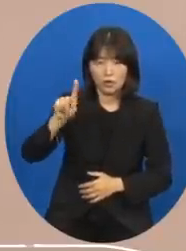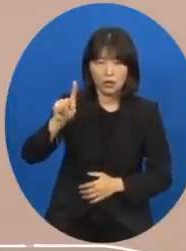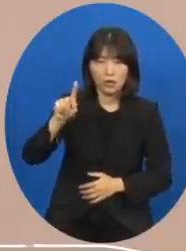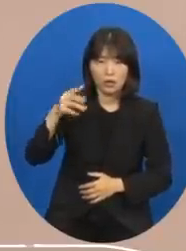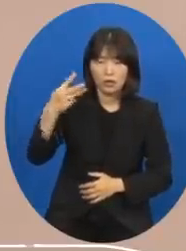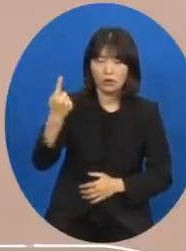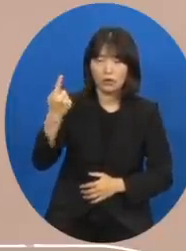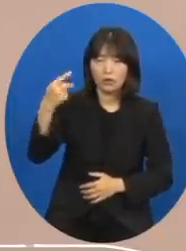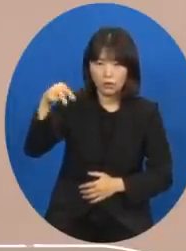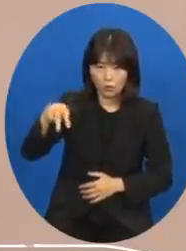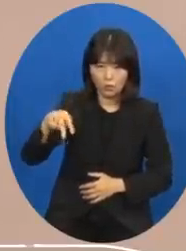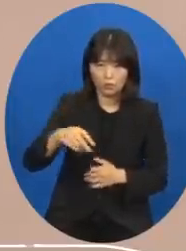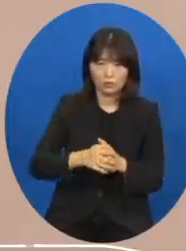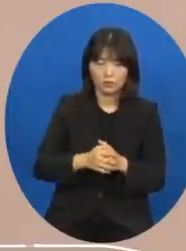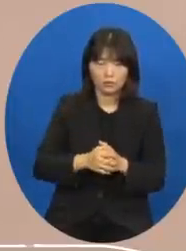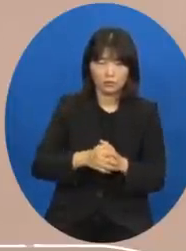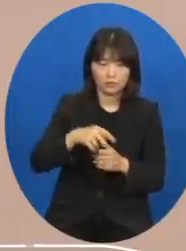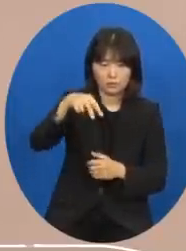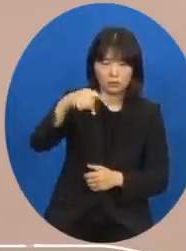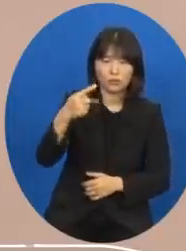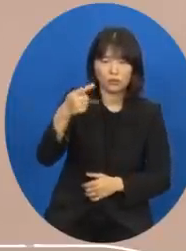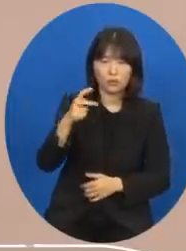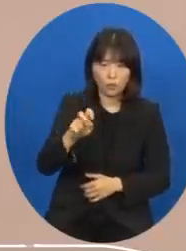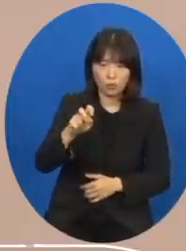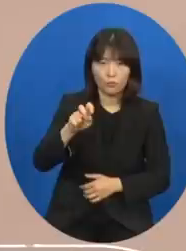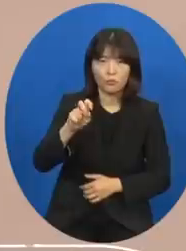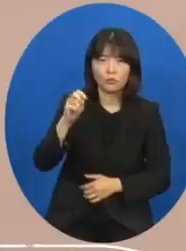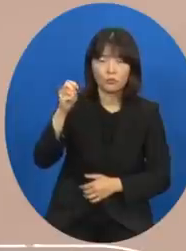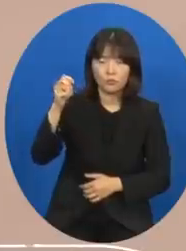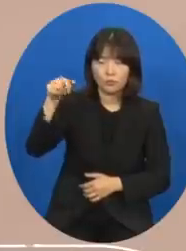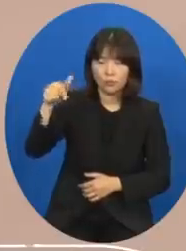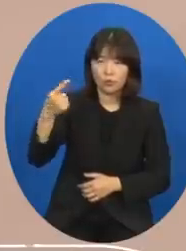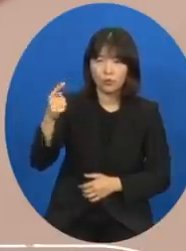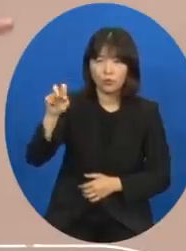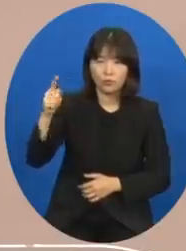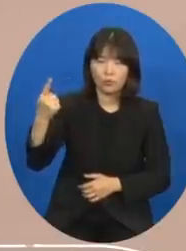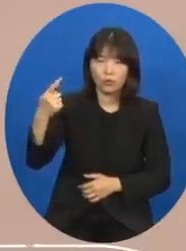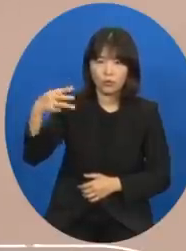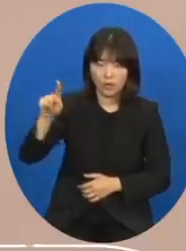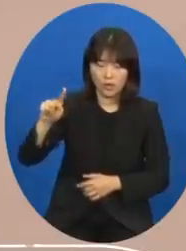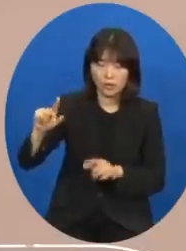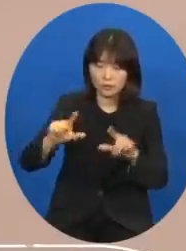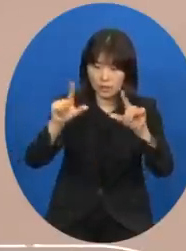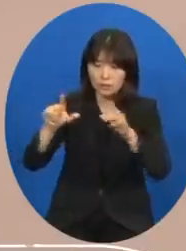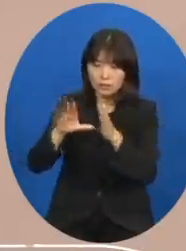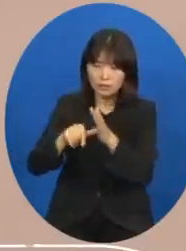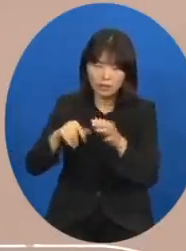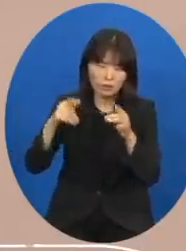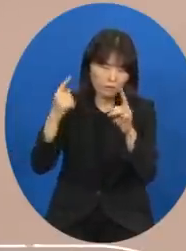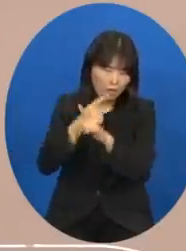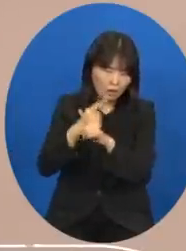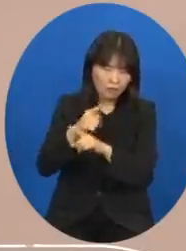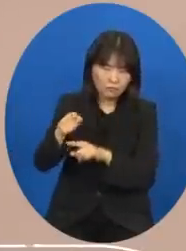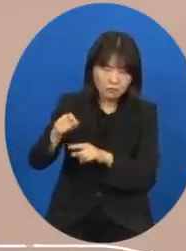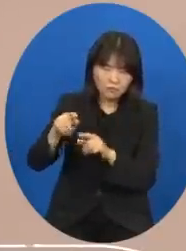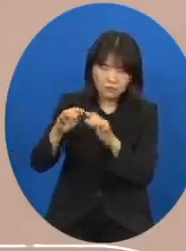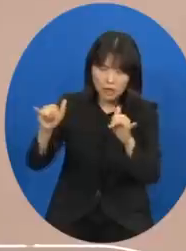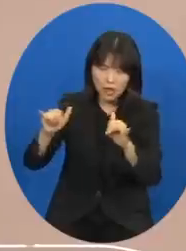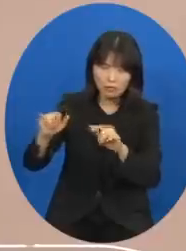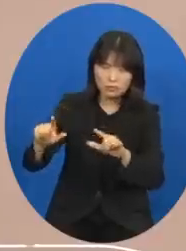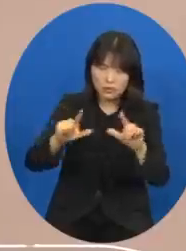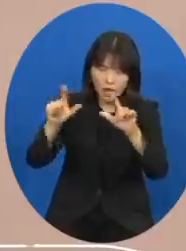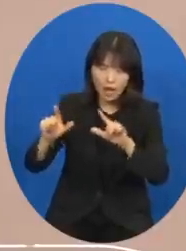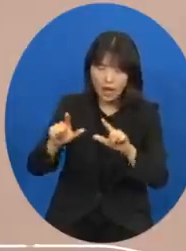고모라에 가서 살았는데 날마다 그 사람들의 말하는 것과 사는 것을 보고